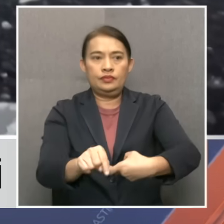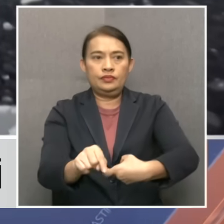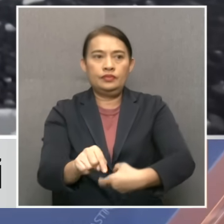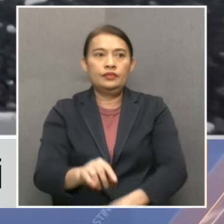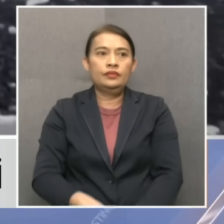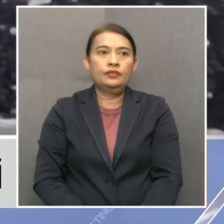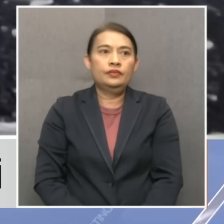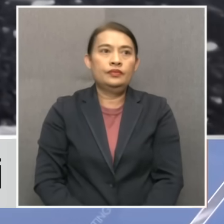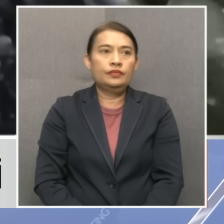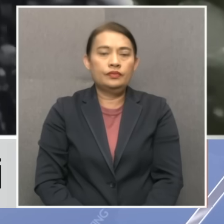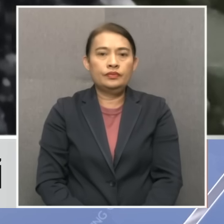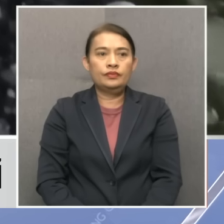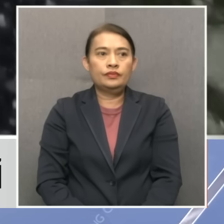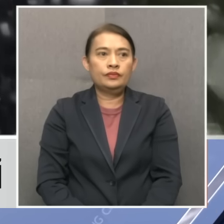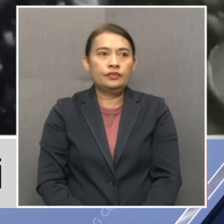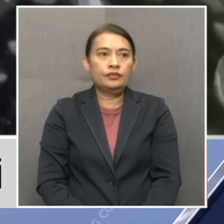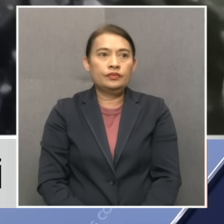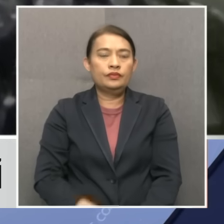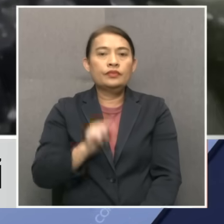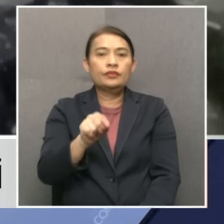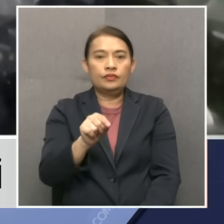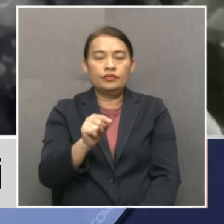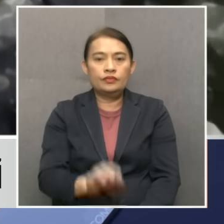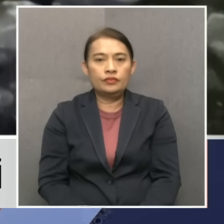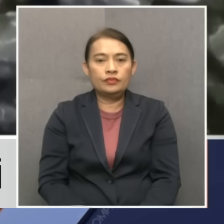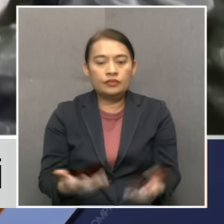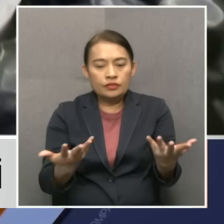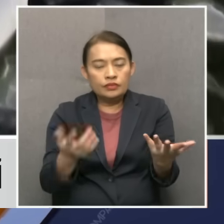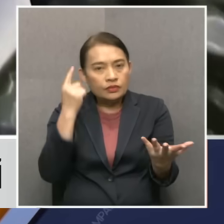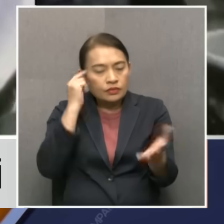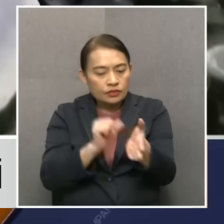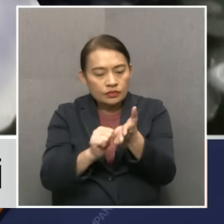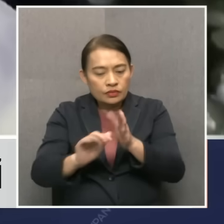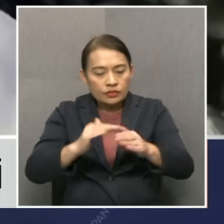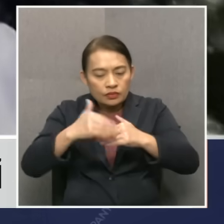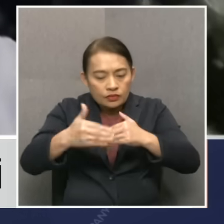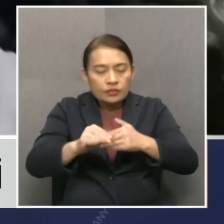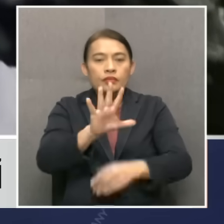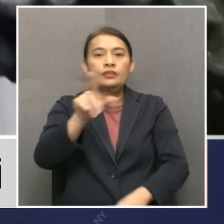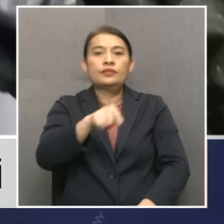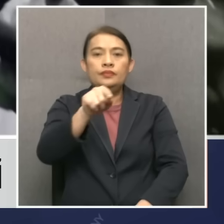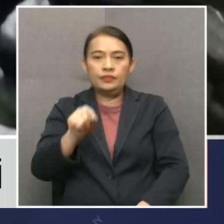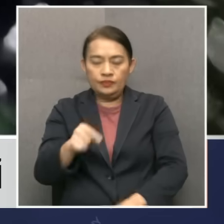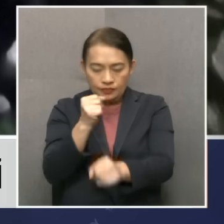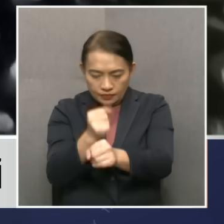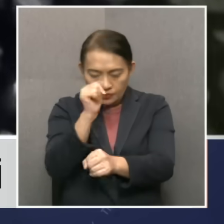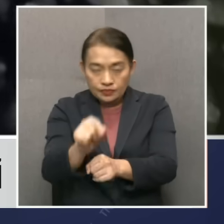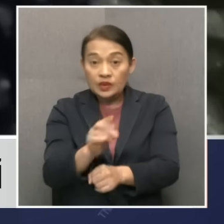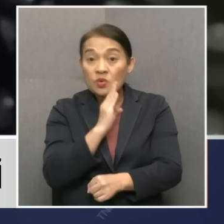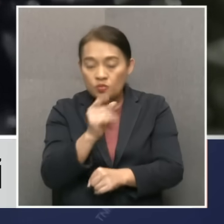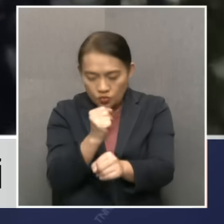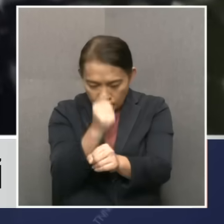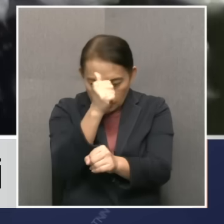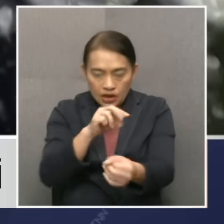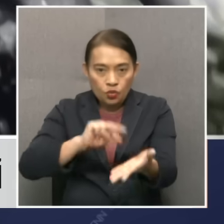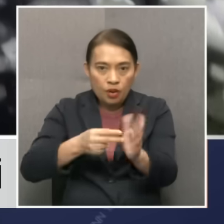นะร้อยใน100เนี่ยหนทางจะมีอยู่แค่ 5% ที่จะเดินไปได้นะครับถ้าเดินได้ก็เท่ากับว่านับประสบ